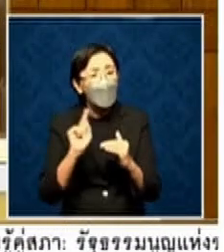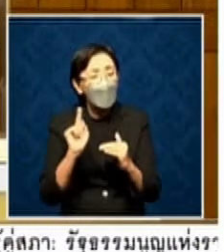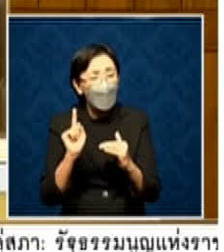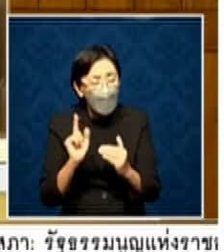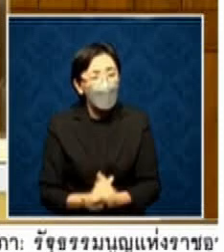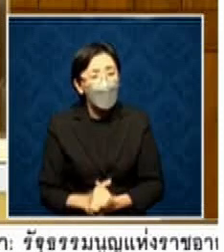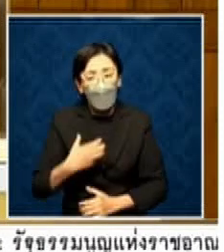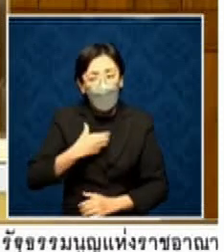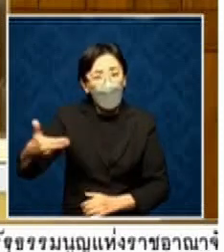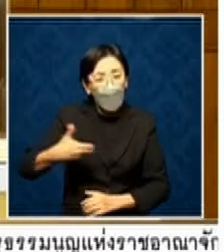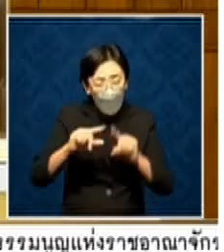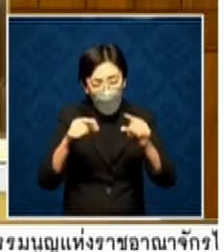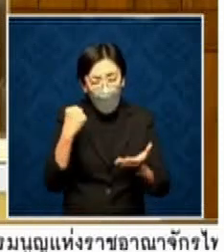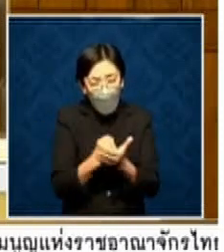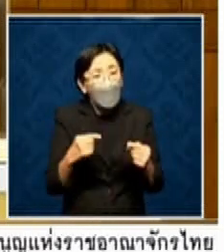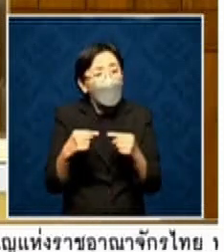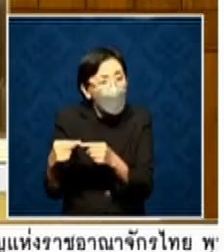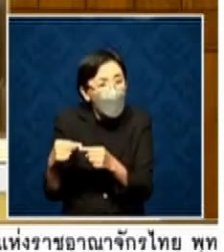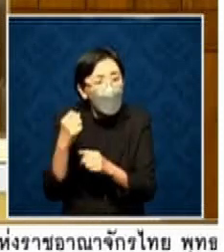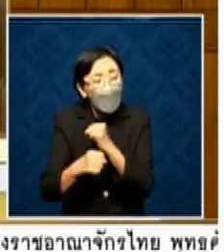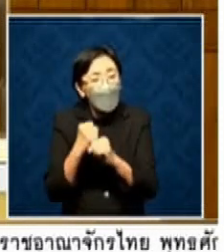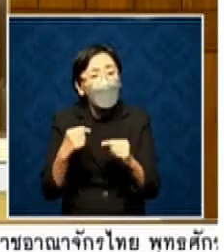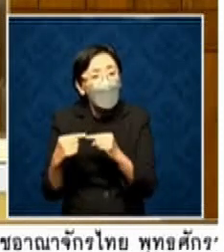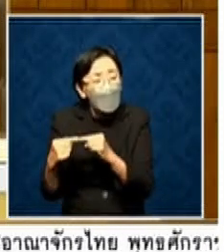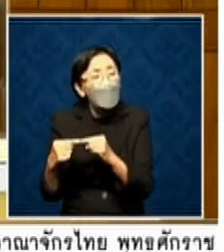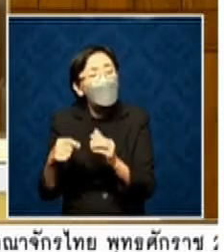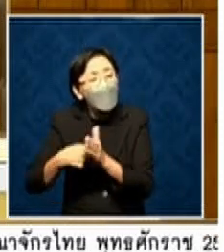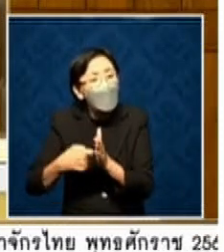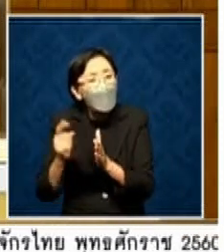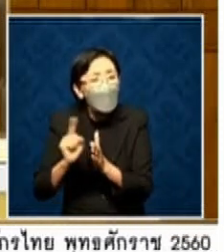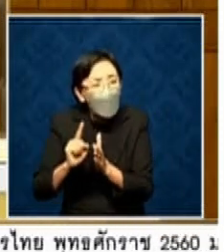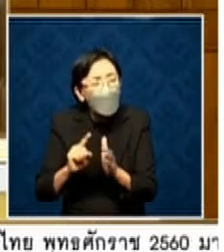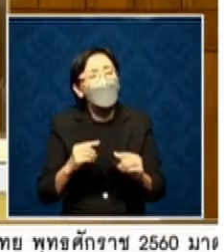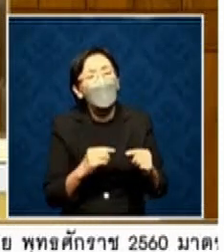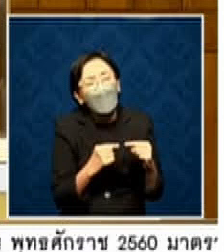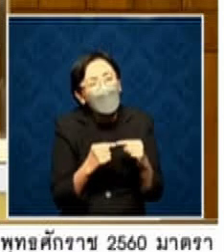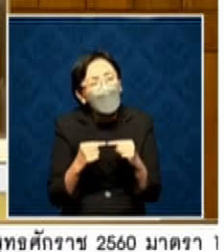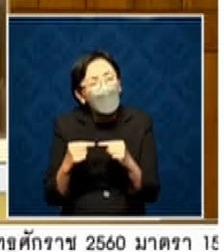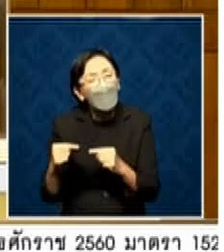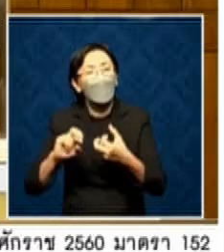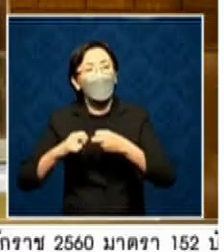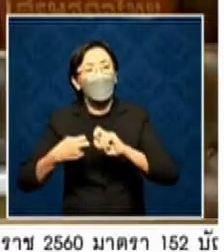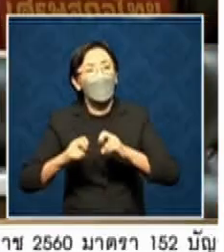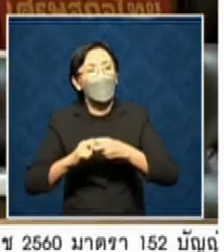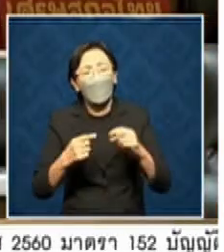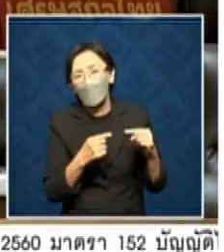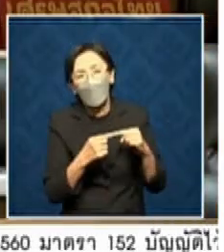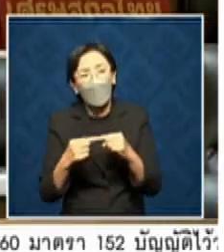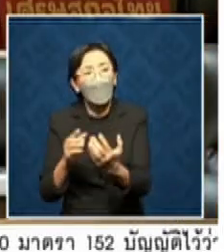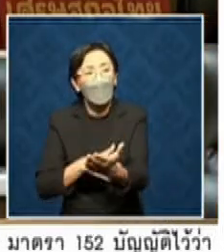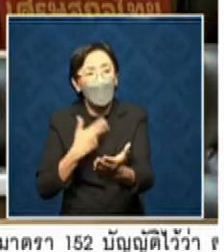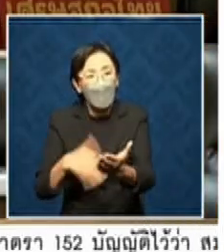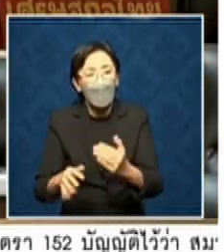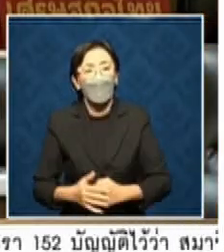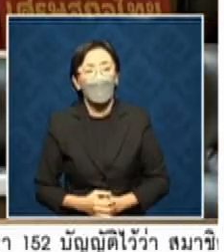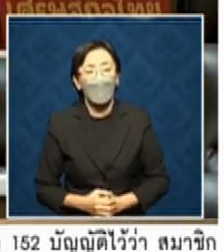ทำมันเรื่องอะไรเลยใครไปช่วยคุณทำไ ม คุณลากไปสิให้เขามาทำแทนสิ ไม่มีความสามารถก็ต้องออกไปนะ มันตลกนะเข